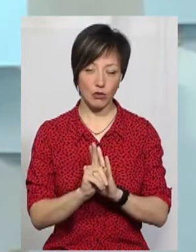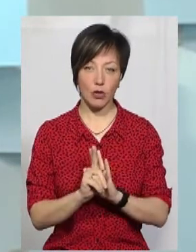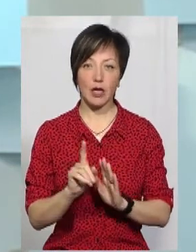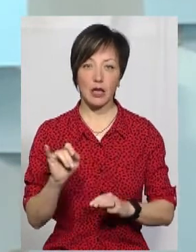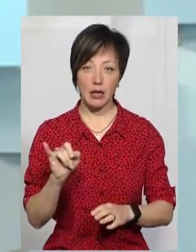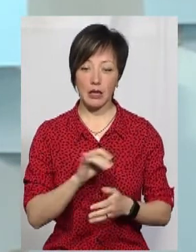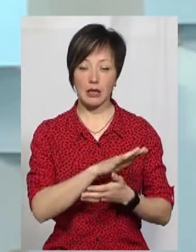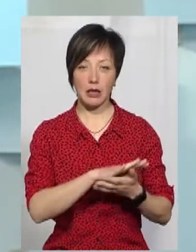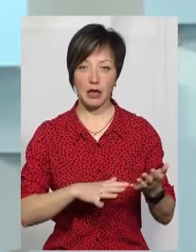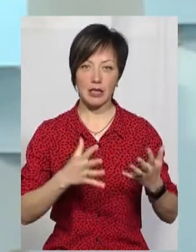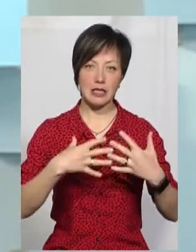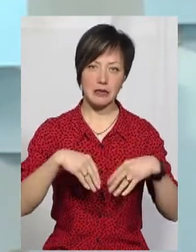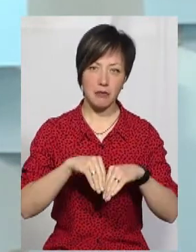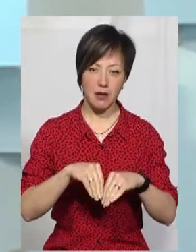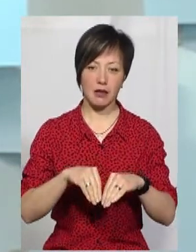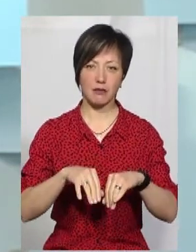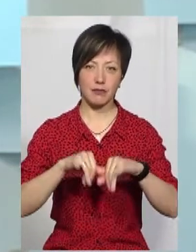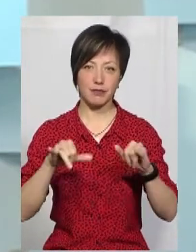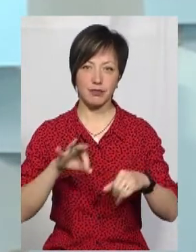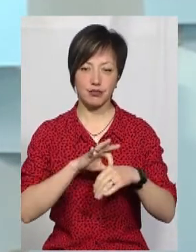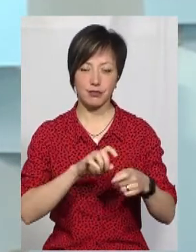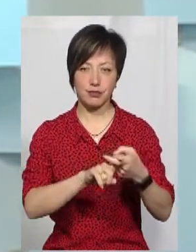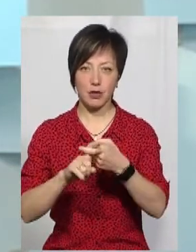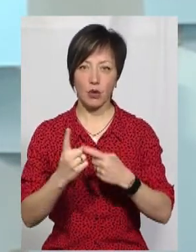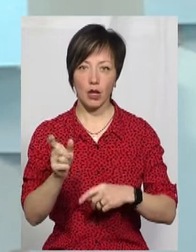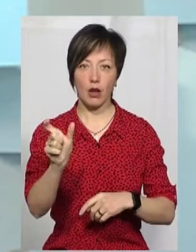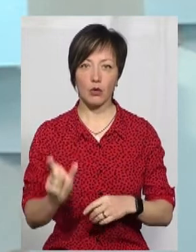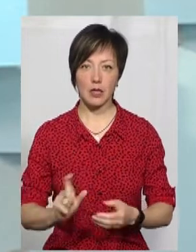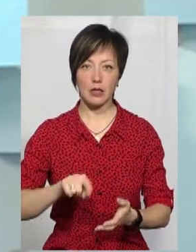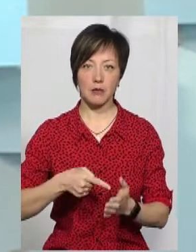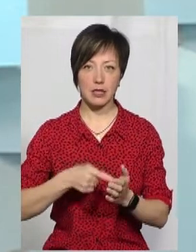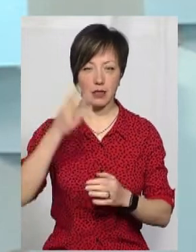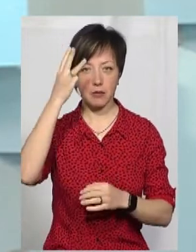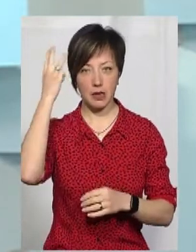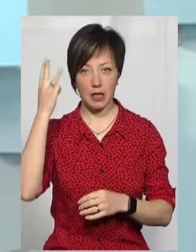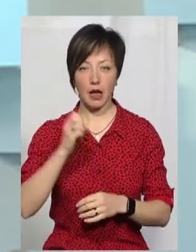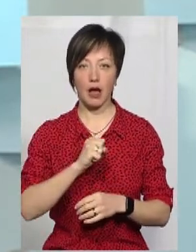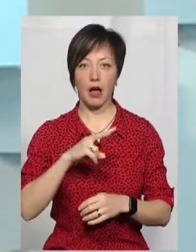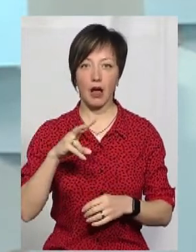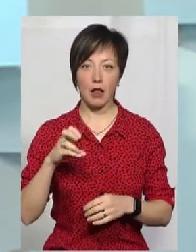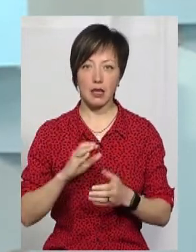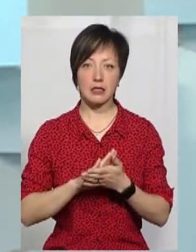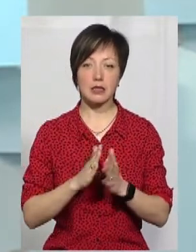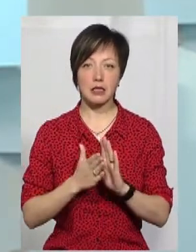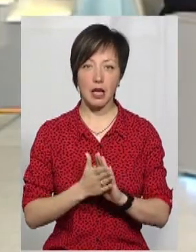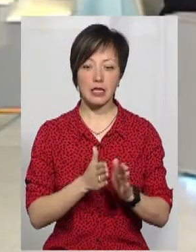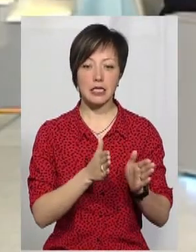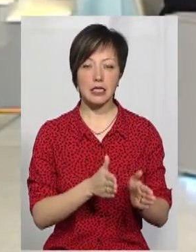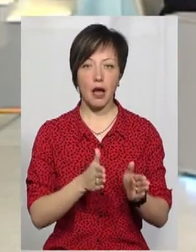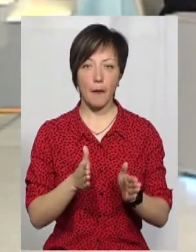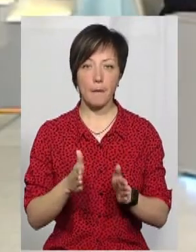І потім ми бачимо, що там сімейні вогнища відбулися. І одна людина – це з міста Хмельницького. Але можу зазначити, що стан їх зараз стабільний.